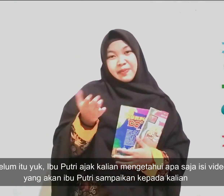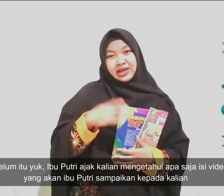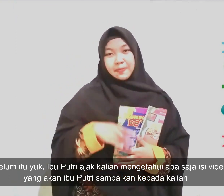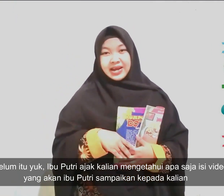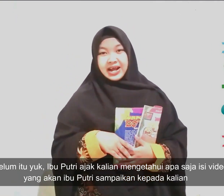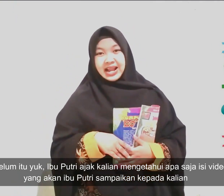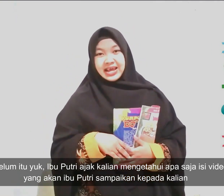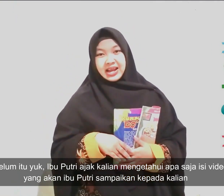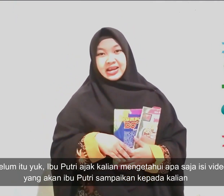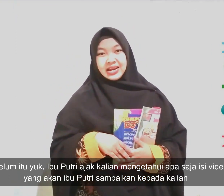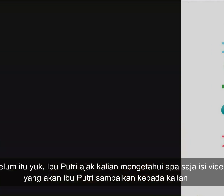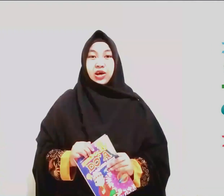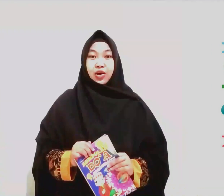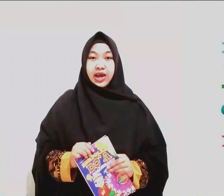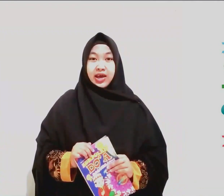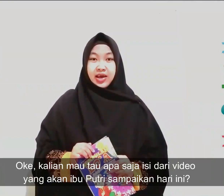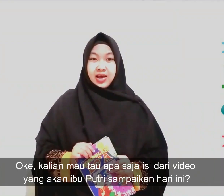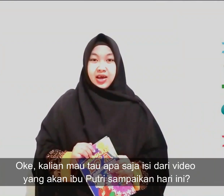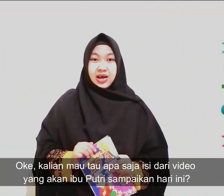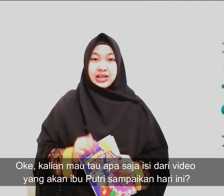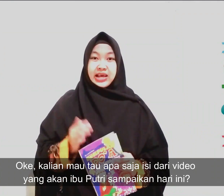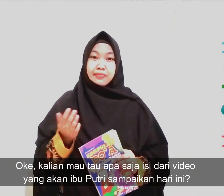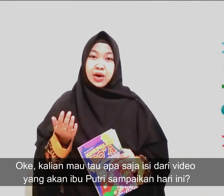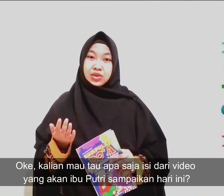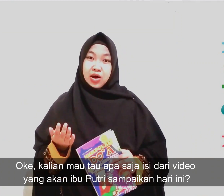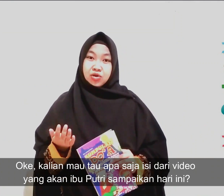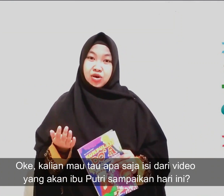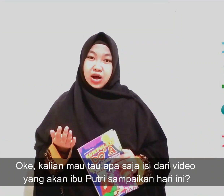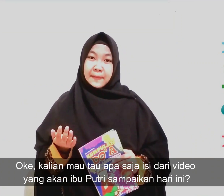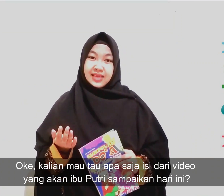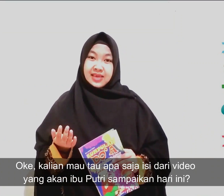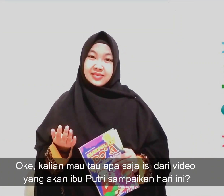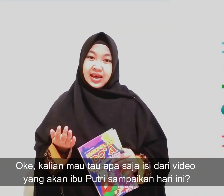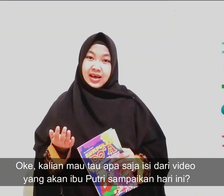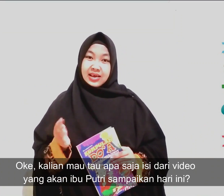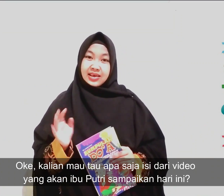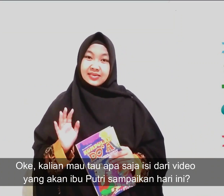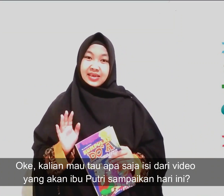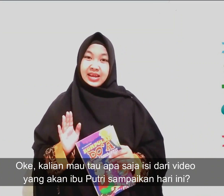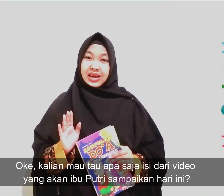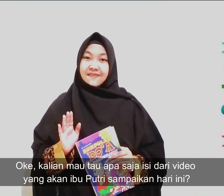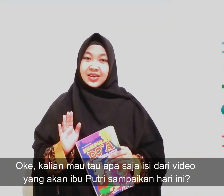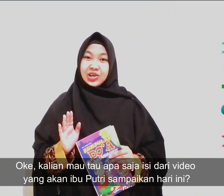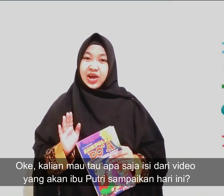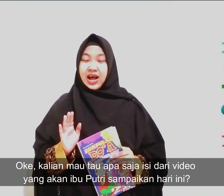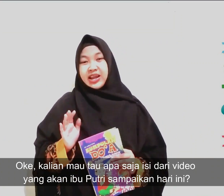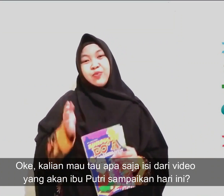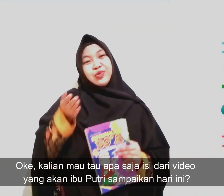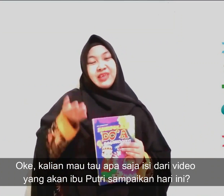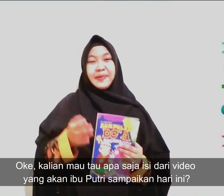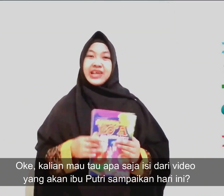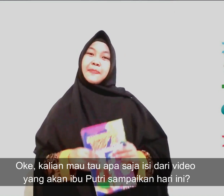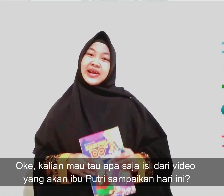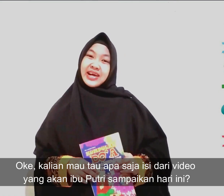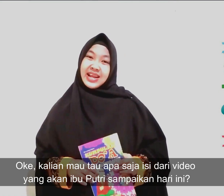Ibu Putri sampaikan kepada kalian. Oke, kalian mau tahu apa saja isi dari video yang akan